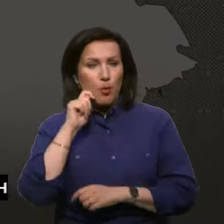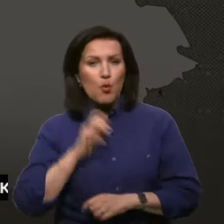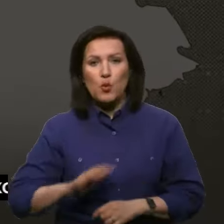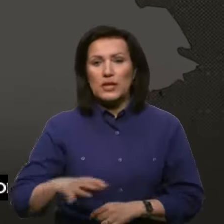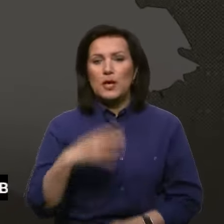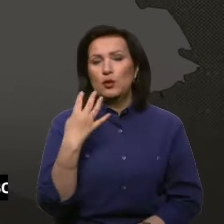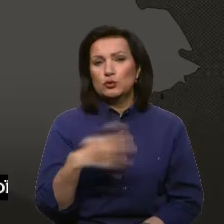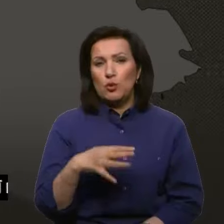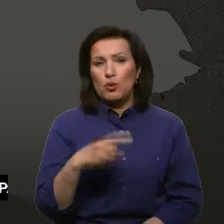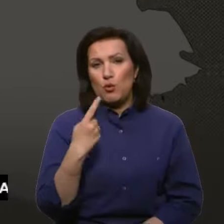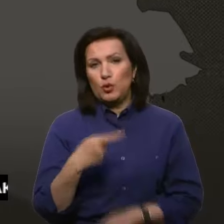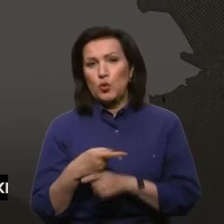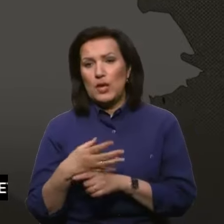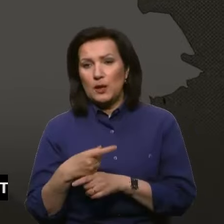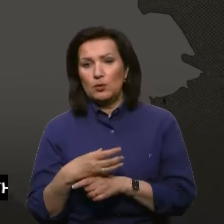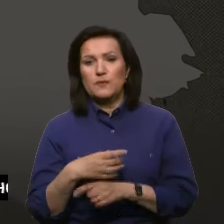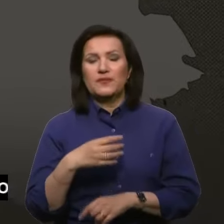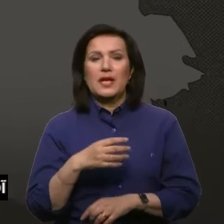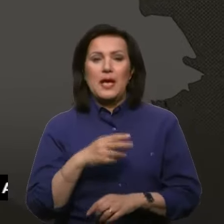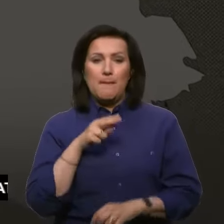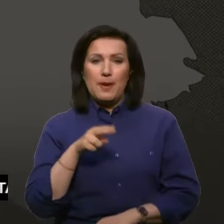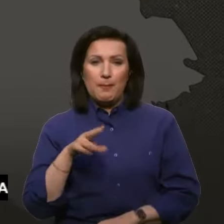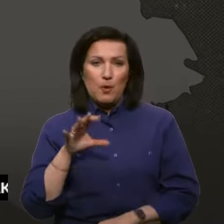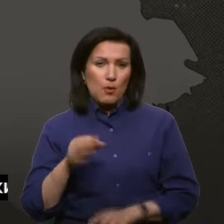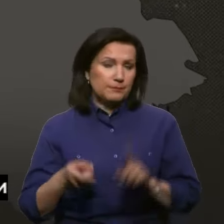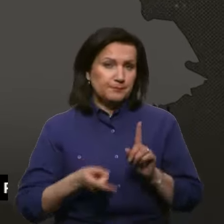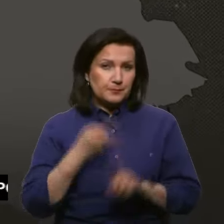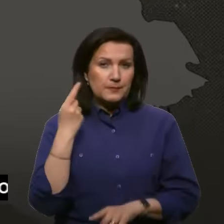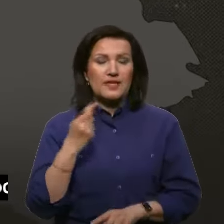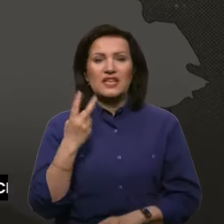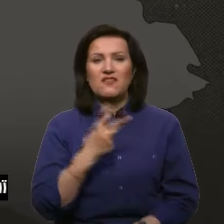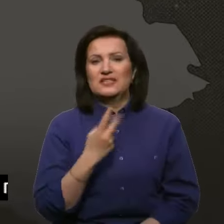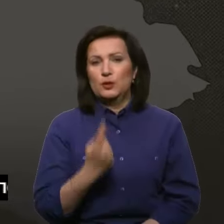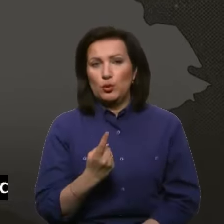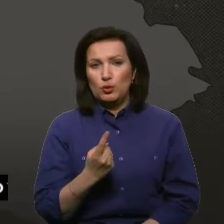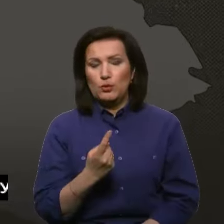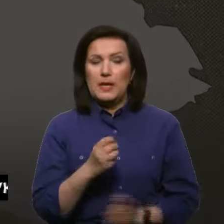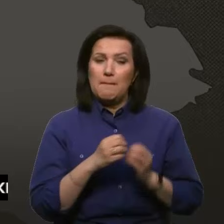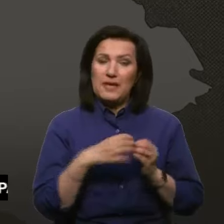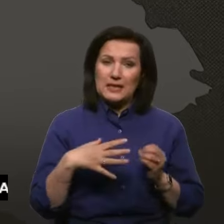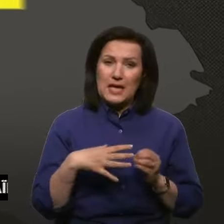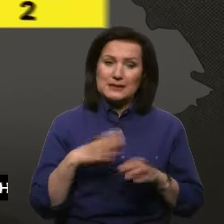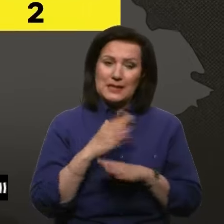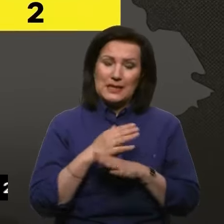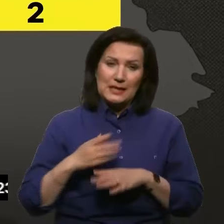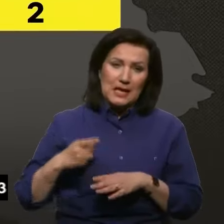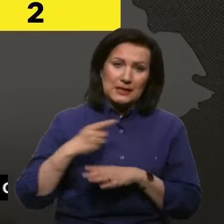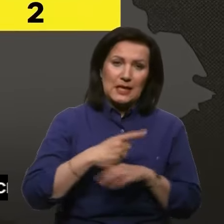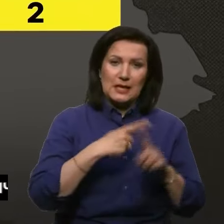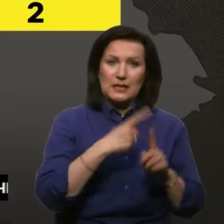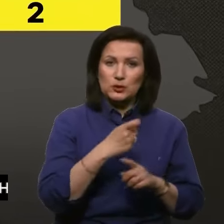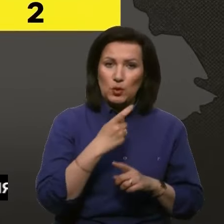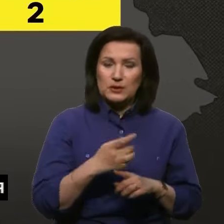Україні 41 ракету. Із них сили протиповітряної оборони збили 21. Зокрема, 15 крилатих ракет